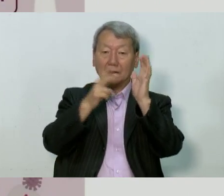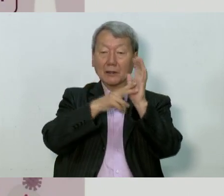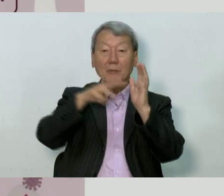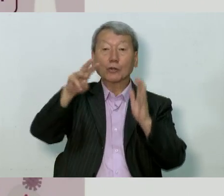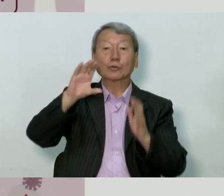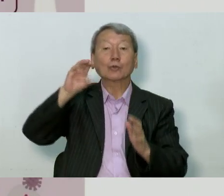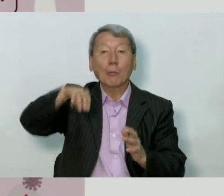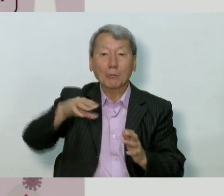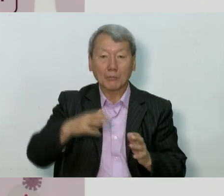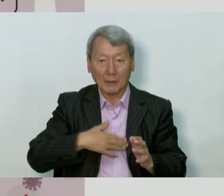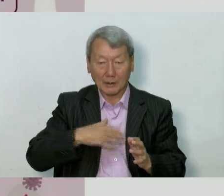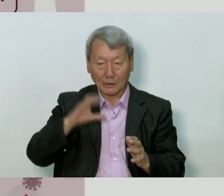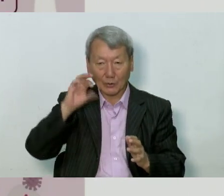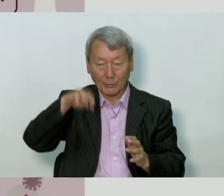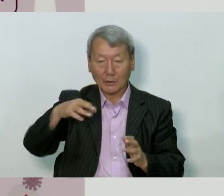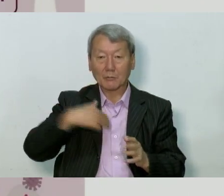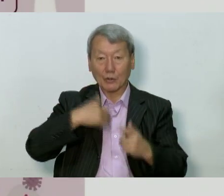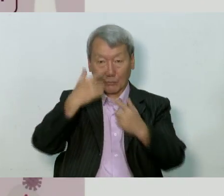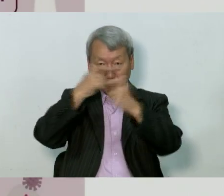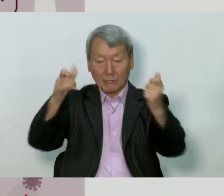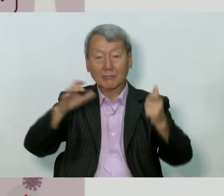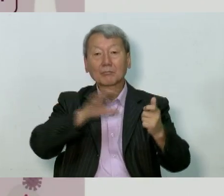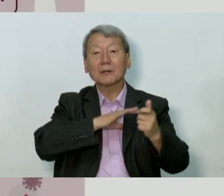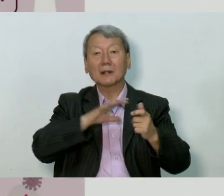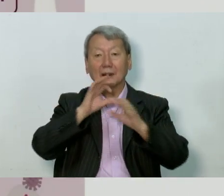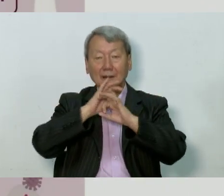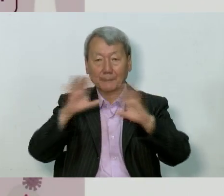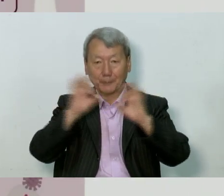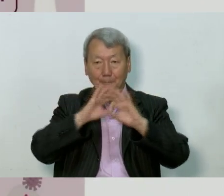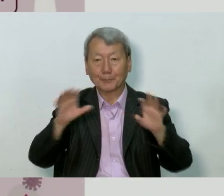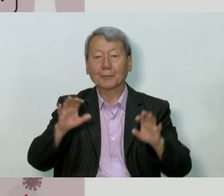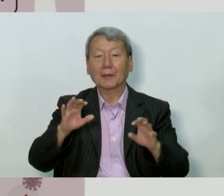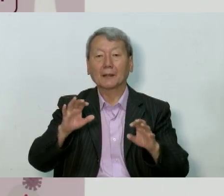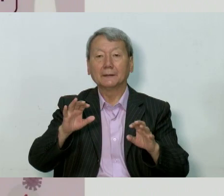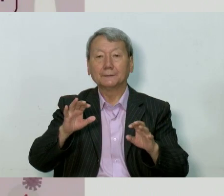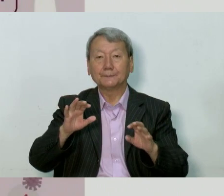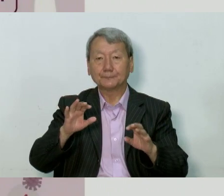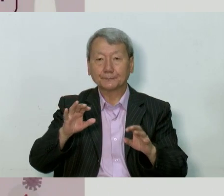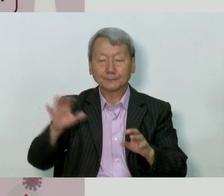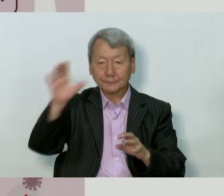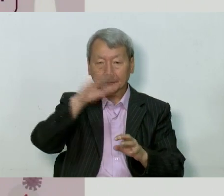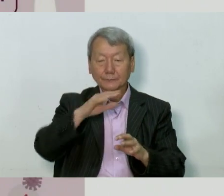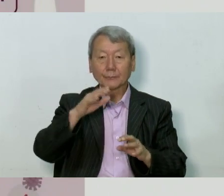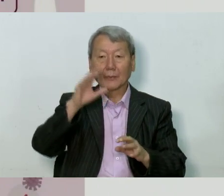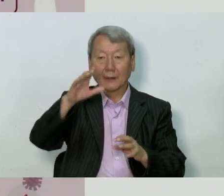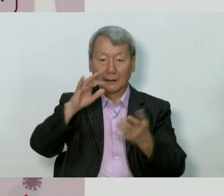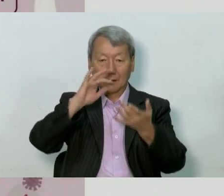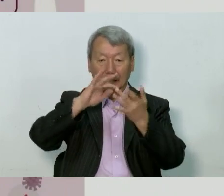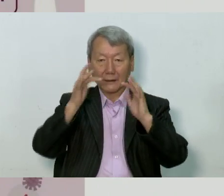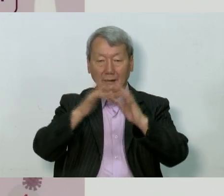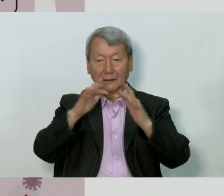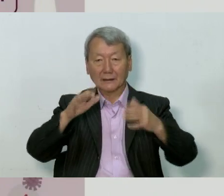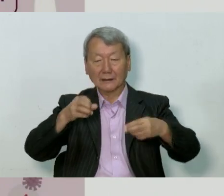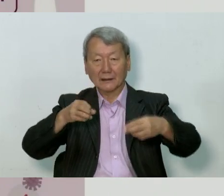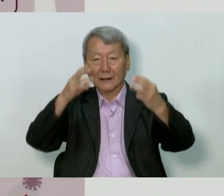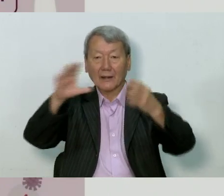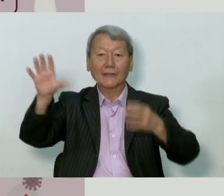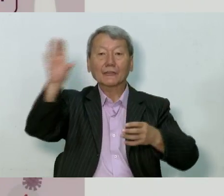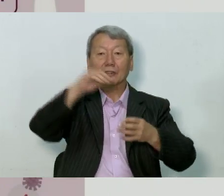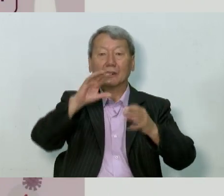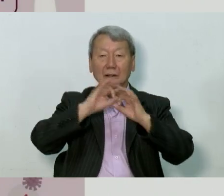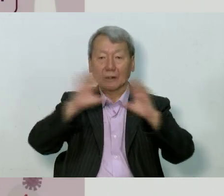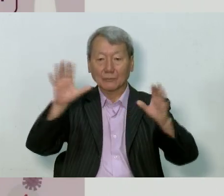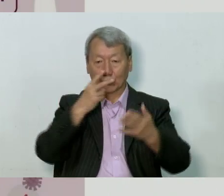9,7 миллиардов сомов. Ну, мы уже объявляли очень подробно, и, значит, на сайте вся